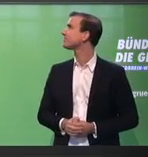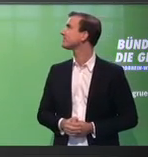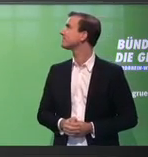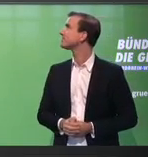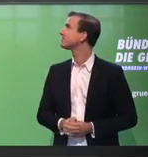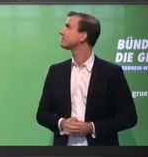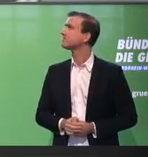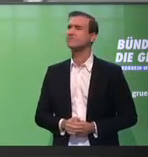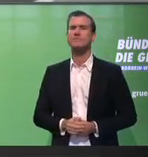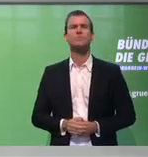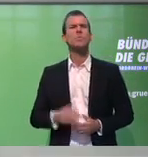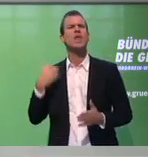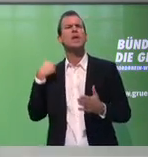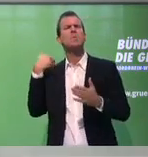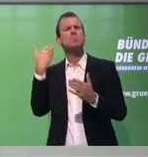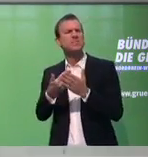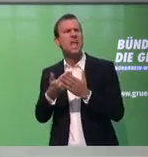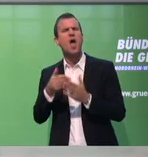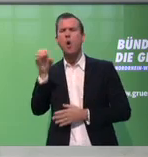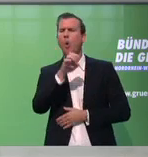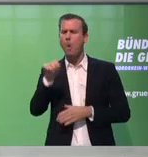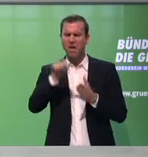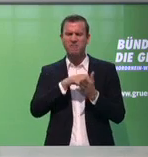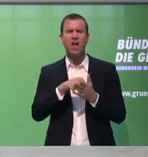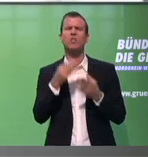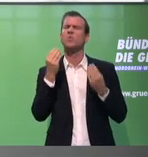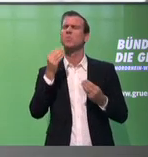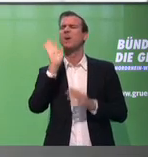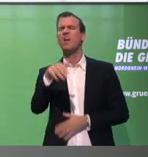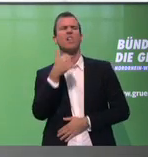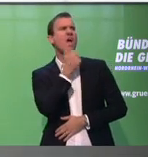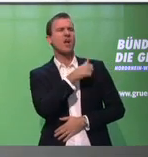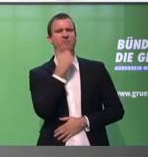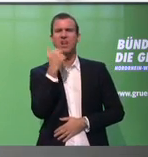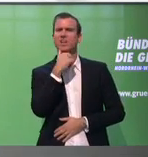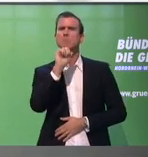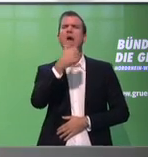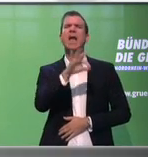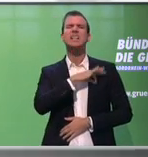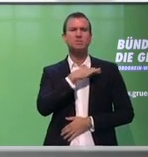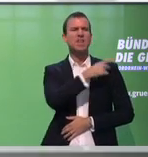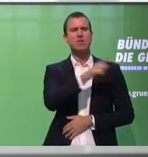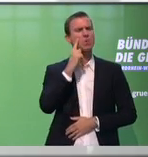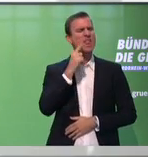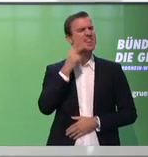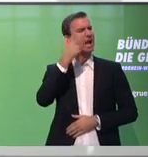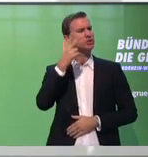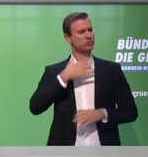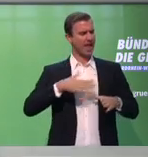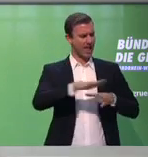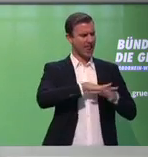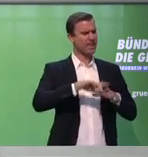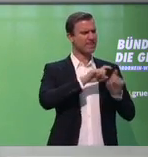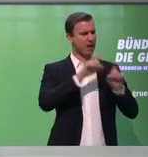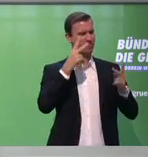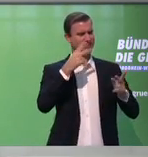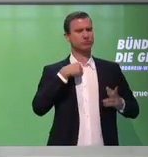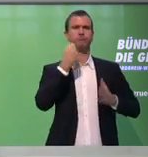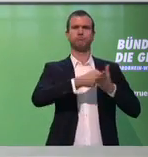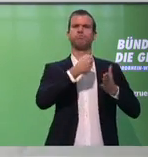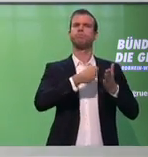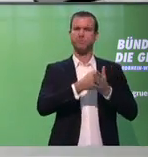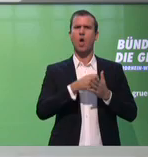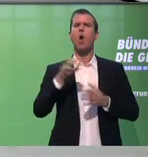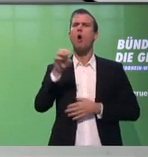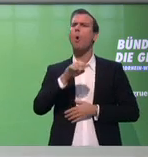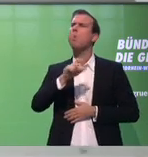Bisher waren Europawahlen eher langweilig. Die meisten Parteien machten mit nationalen Themen Wahlkampf. Europas Bürger verloren